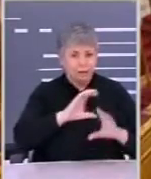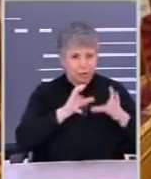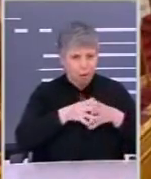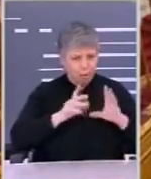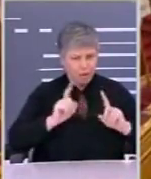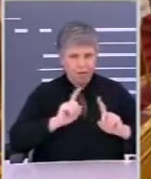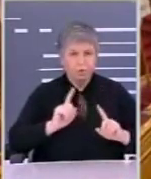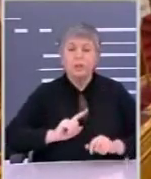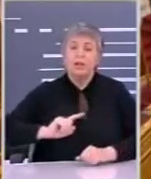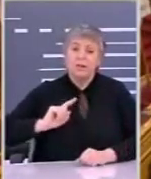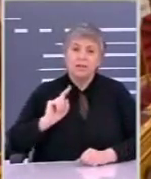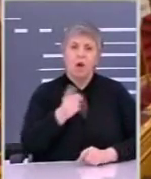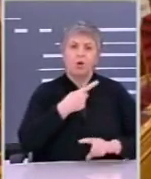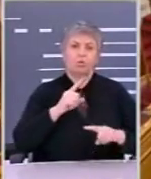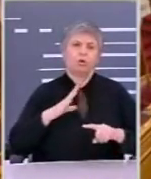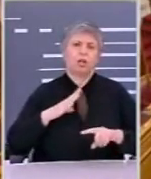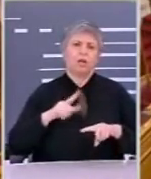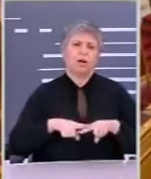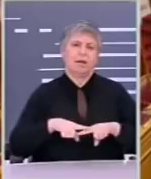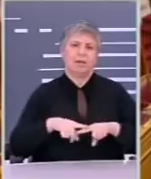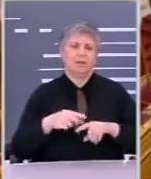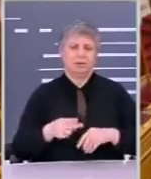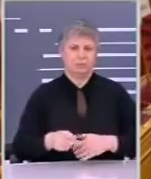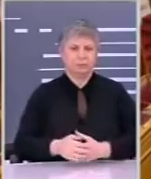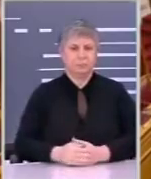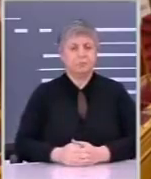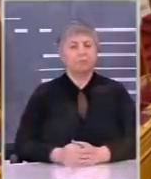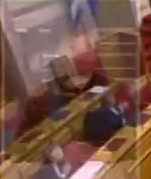Το λόγο έχει ο πρόεδρος της κοινοβουλευτικής.